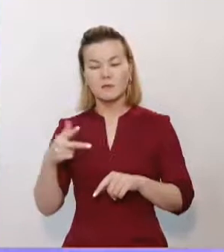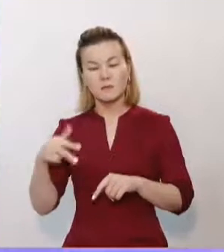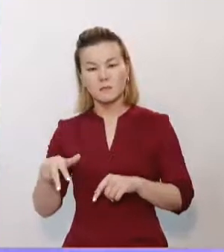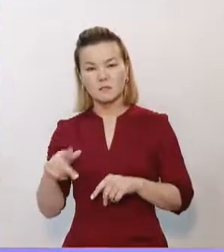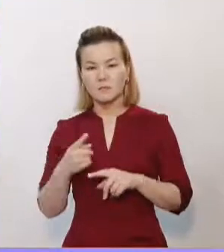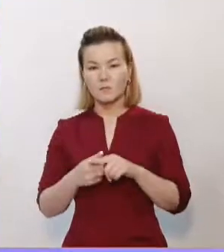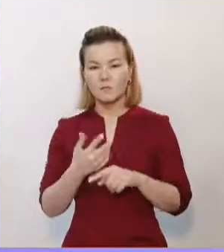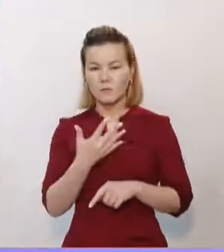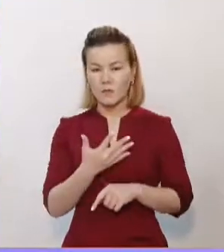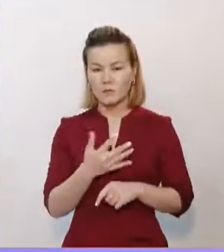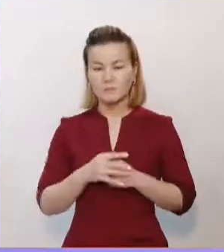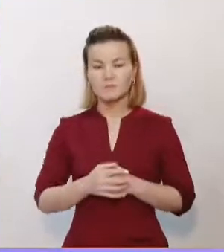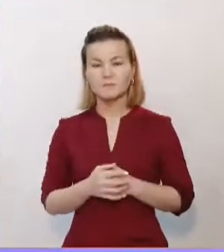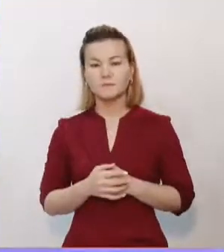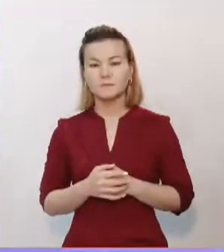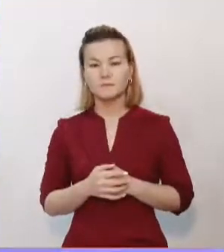30 плюс